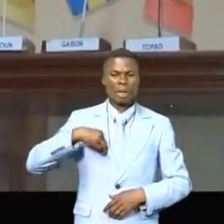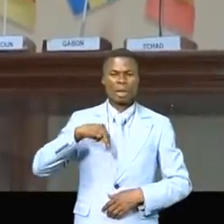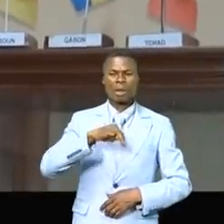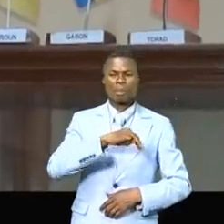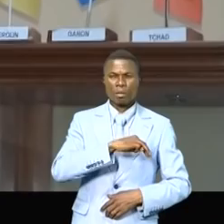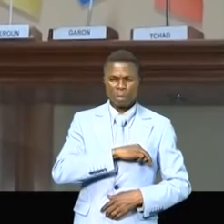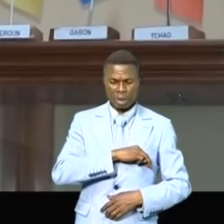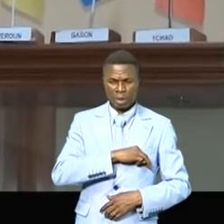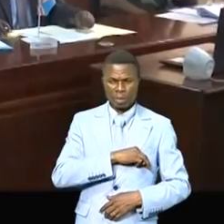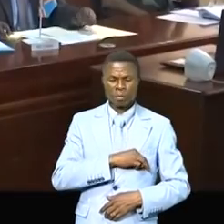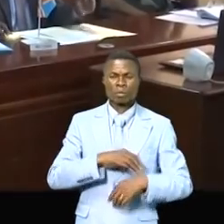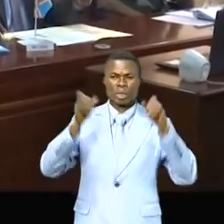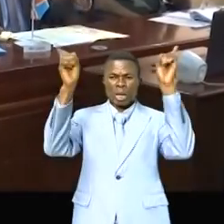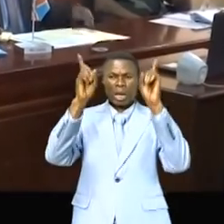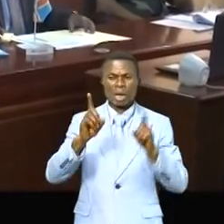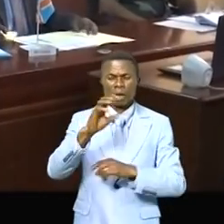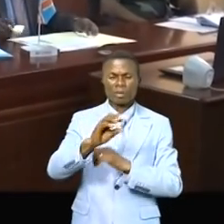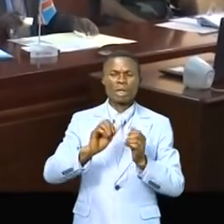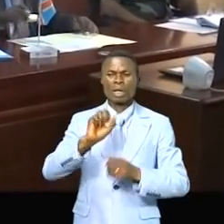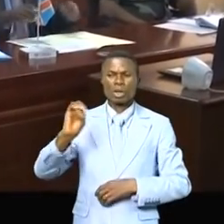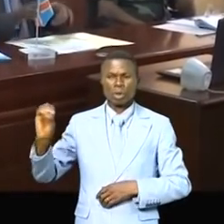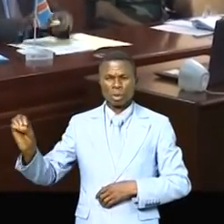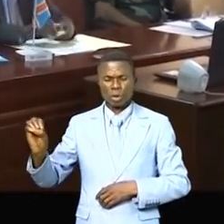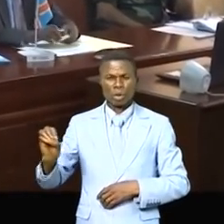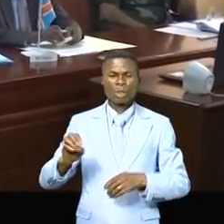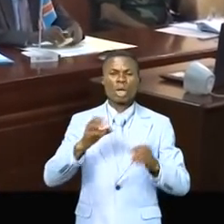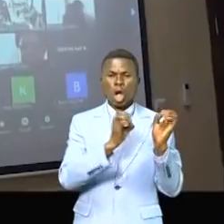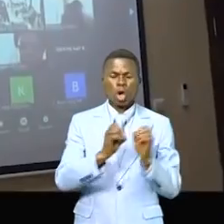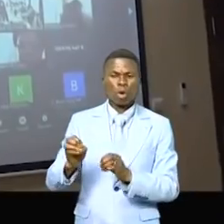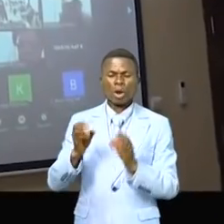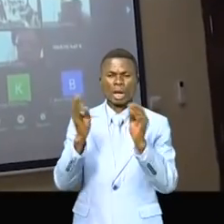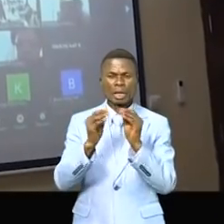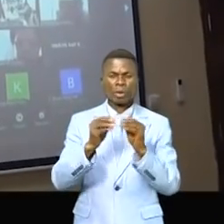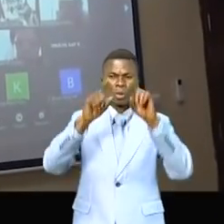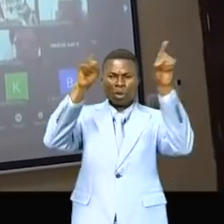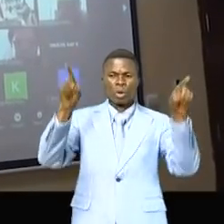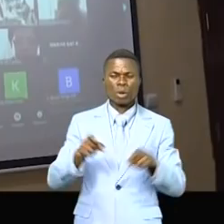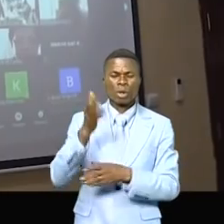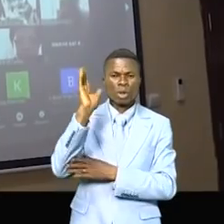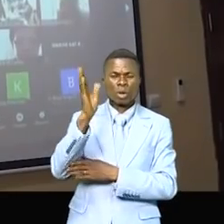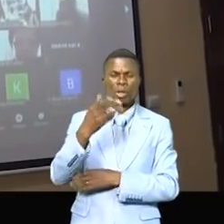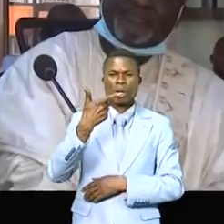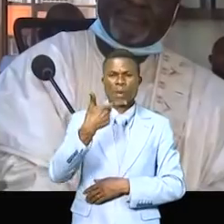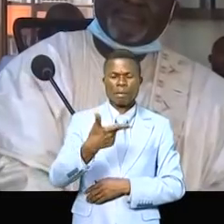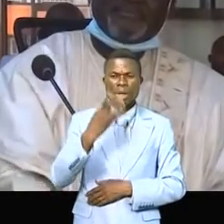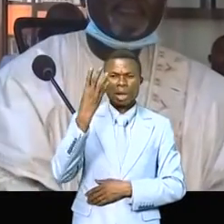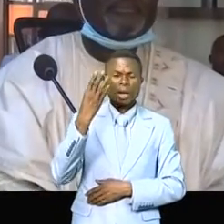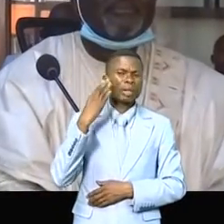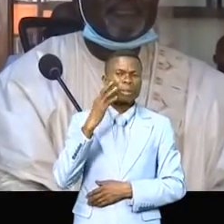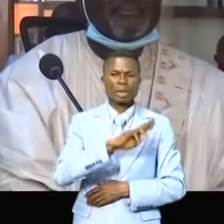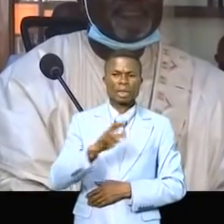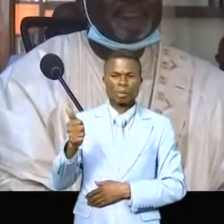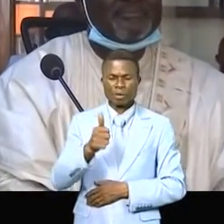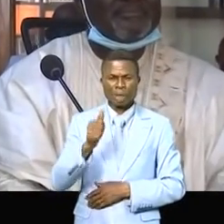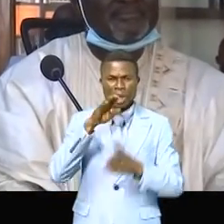économique des États de l'Afrique australe, CEAC, tenue par visioconférence ce mardi 4 mai 2021, s'inscrit